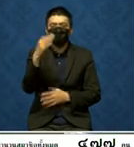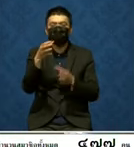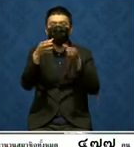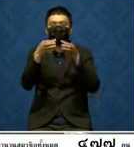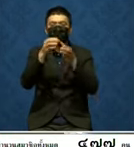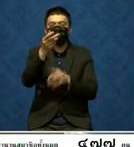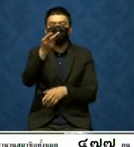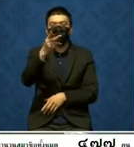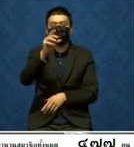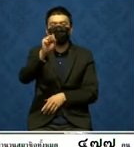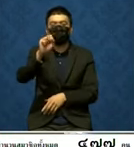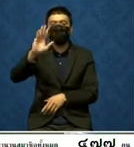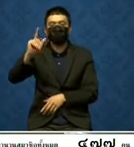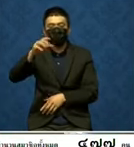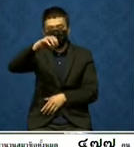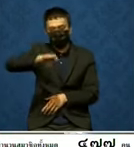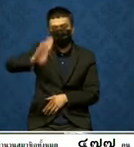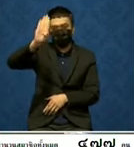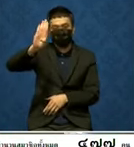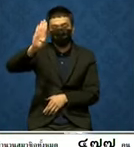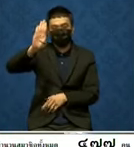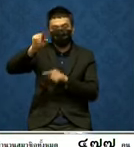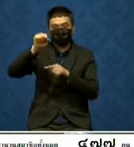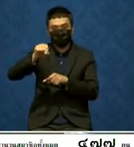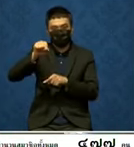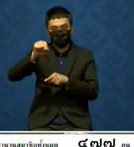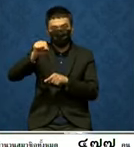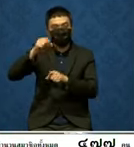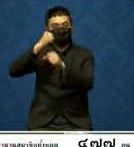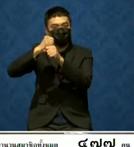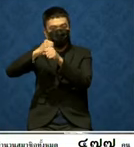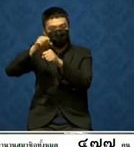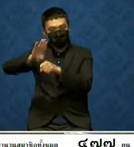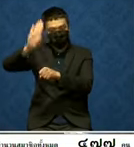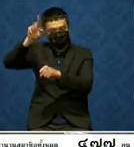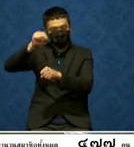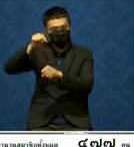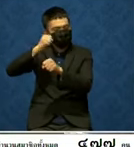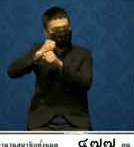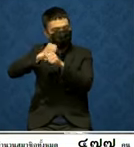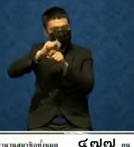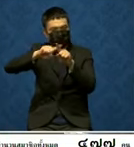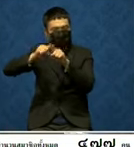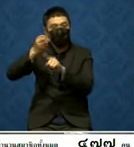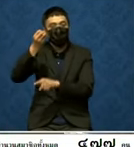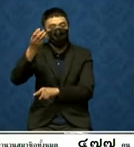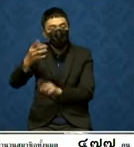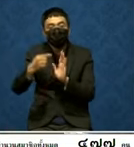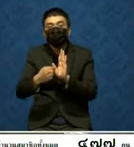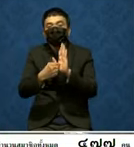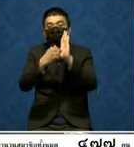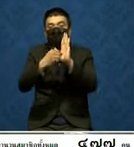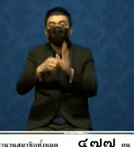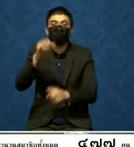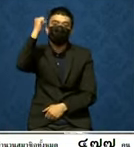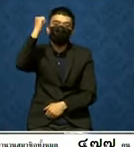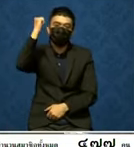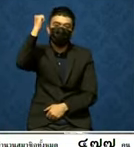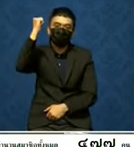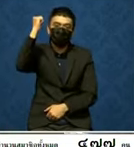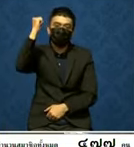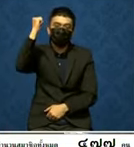ทชทวีเนี่ยก็มามีสัมปทานมากมายนะครับเช่นรถเมย์นะ